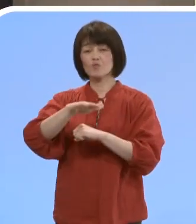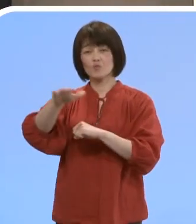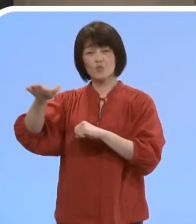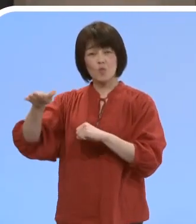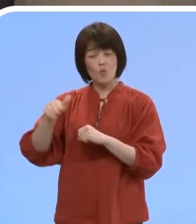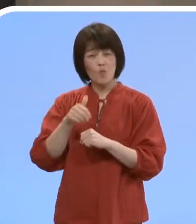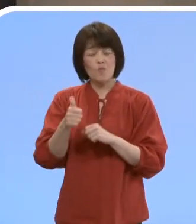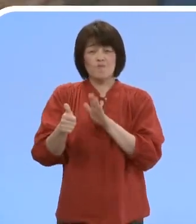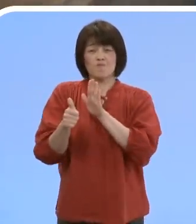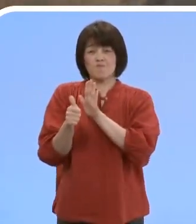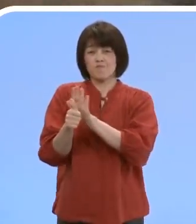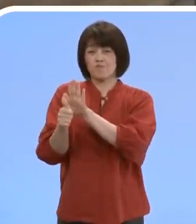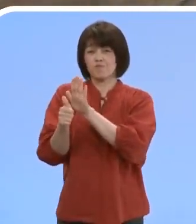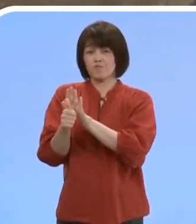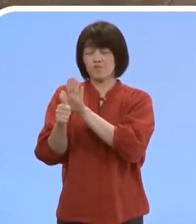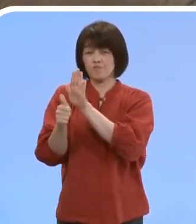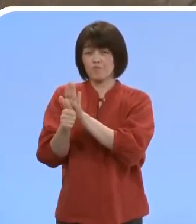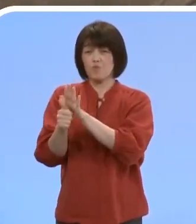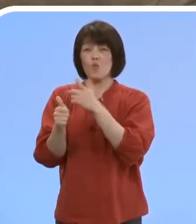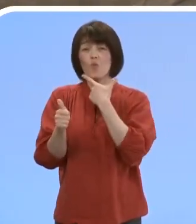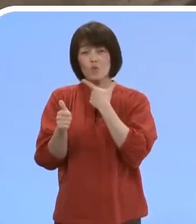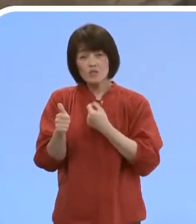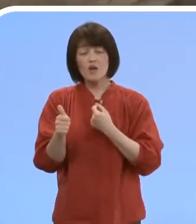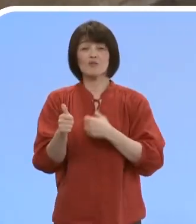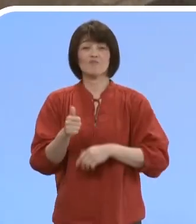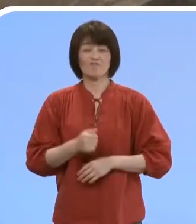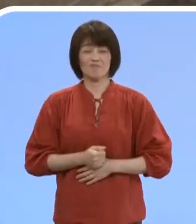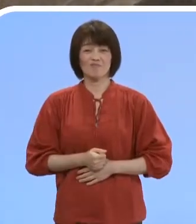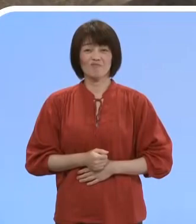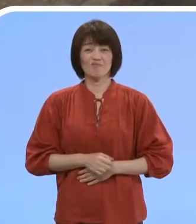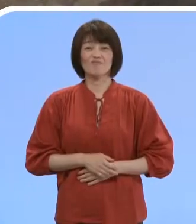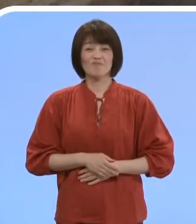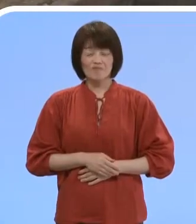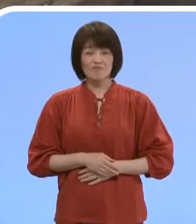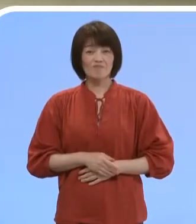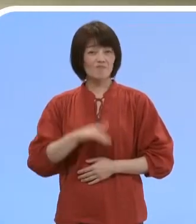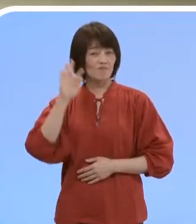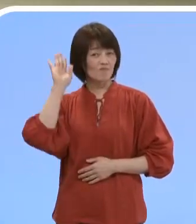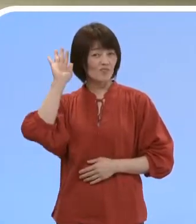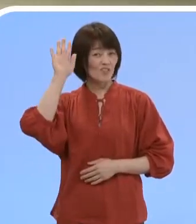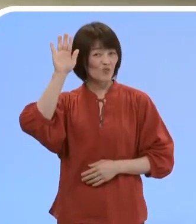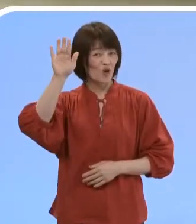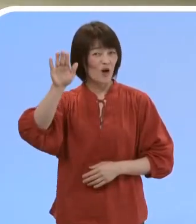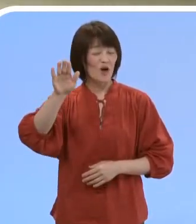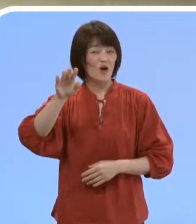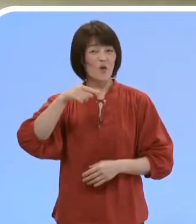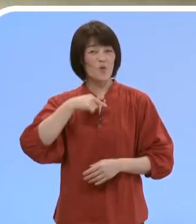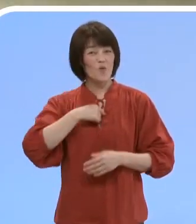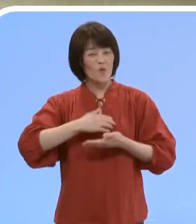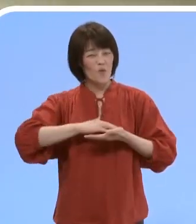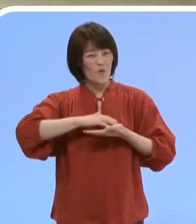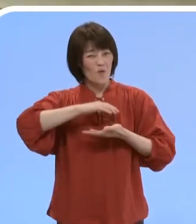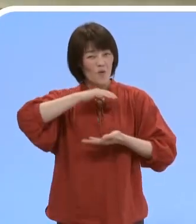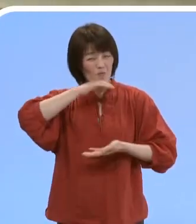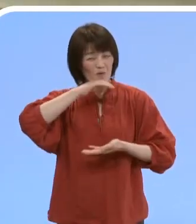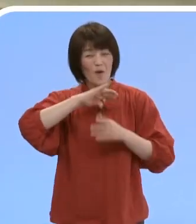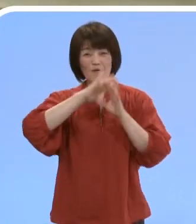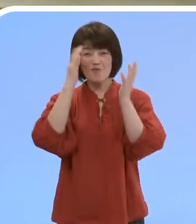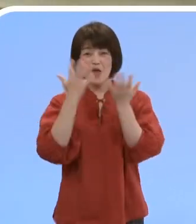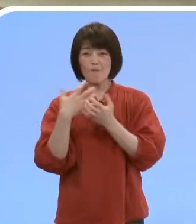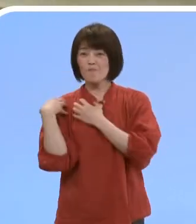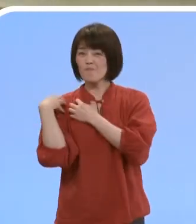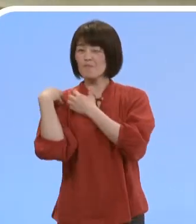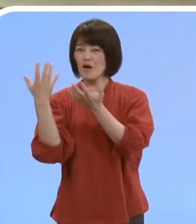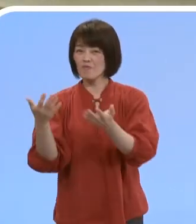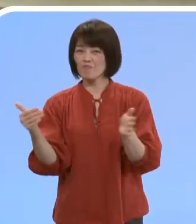を今やり始めてるんで、それをもう我々どんどん応援して、僕らがもう引退してさえなら